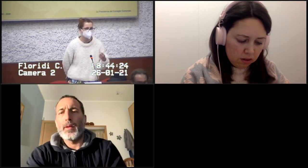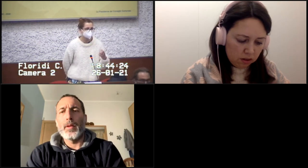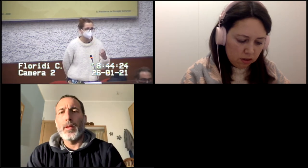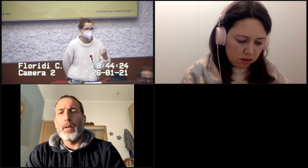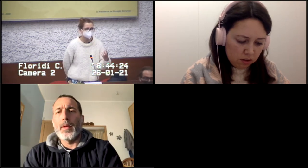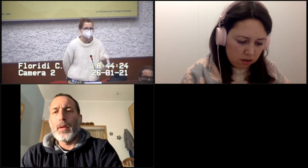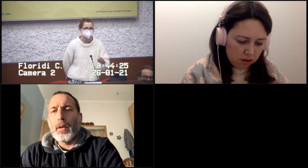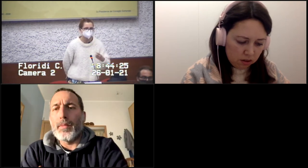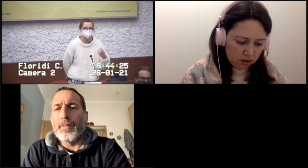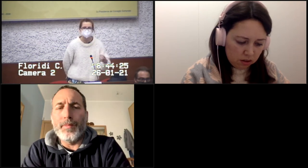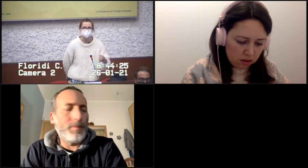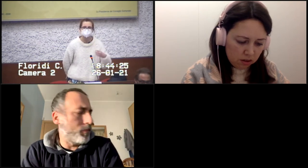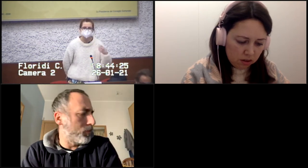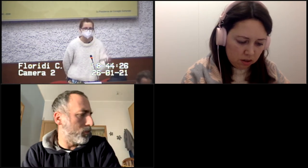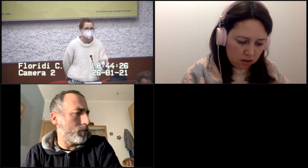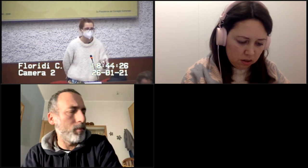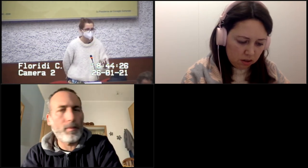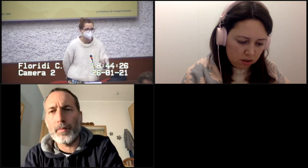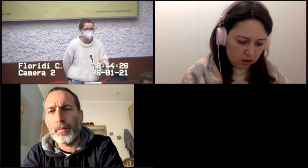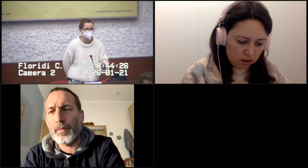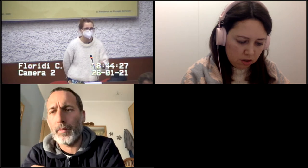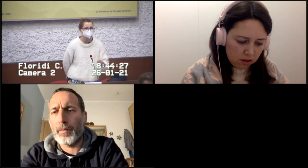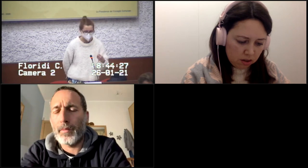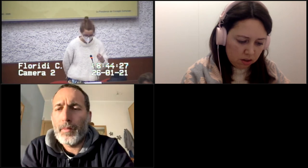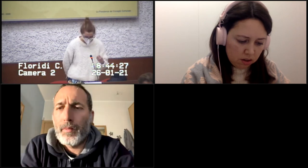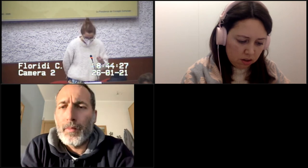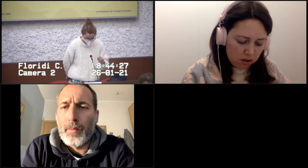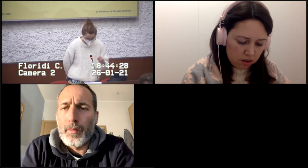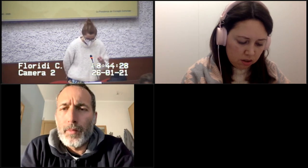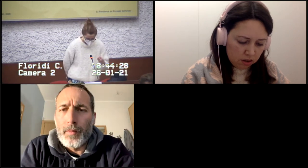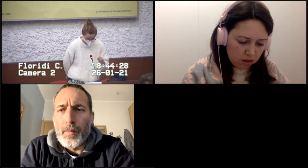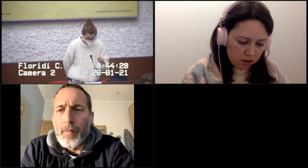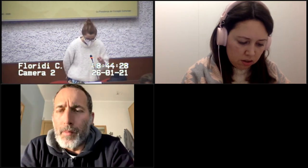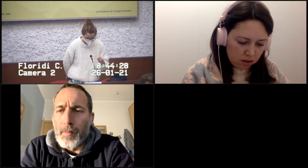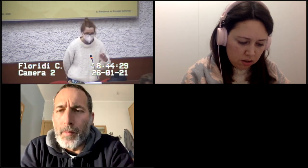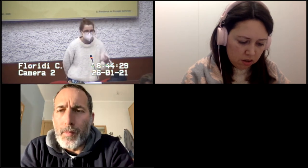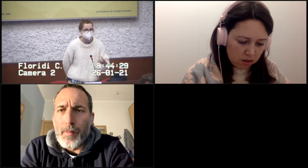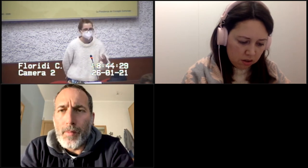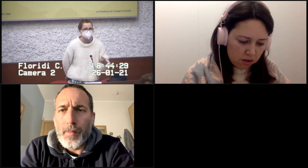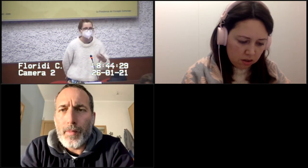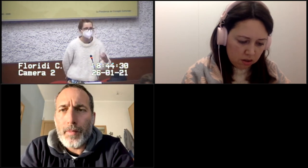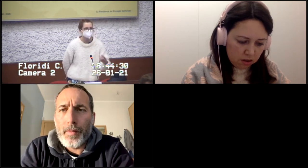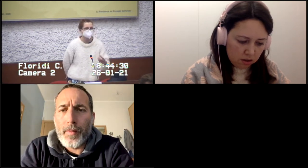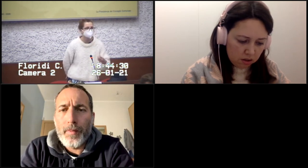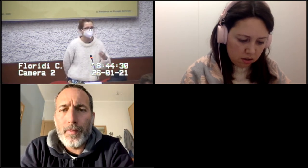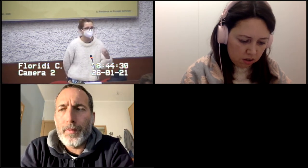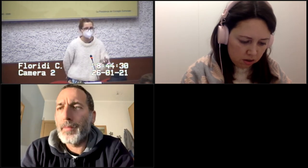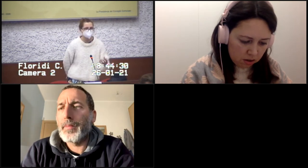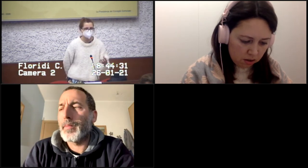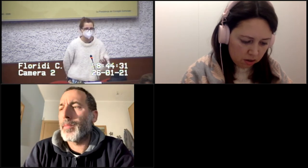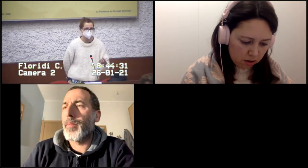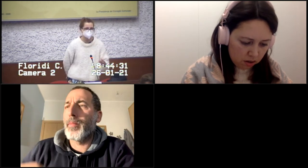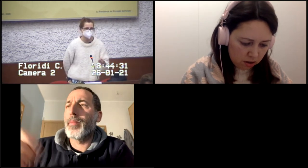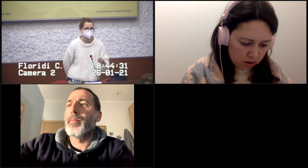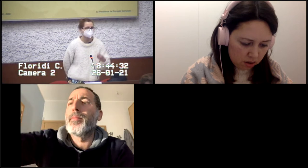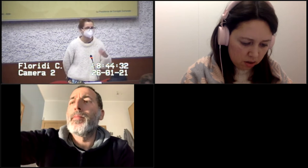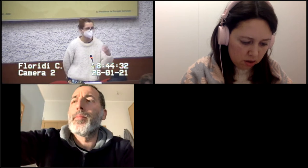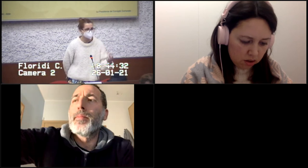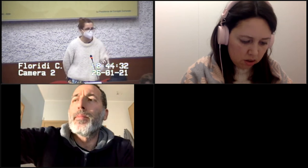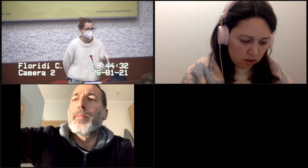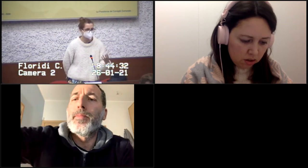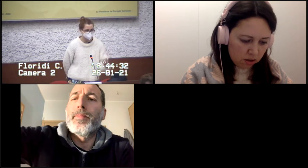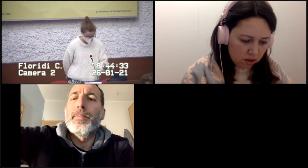pronta, sempre disponibile per gli altri, e davvero una persona con cui era molto facile